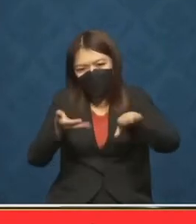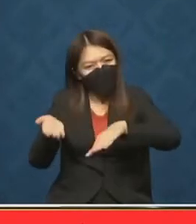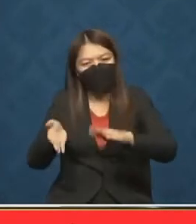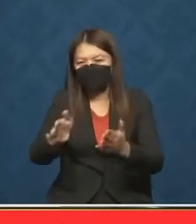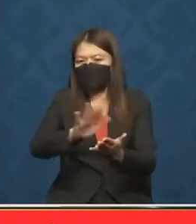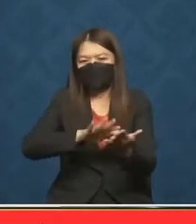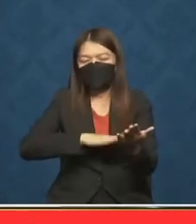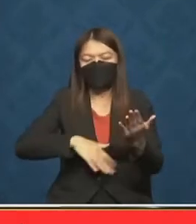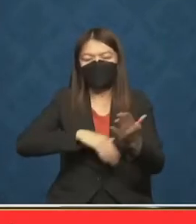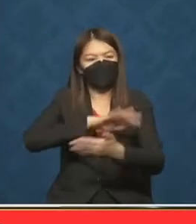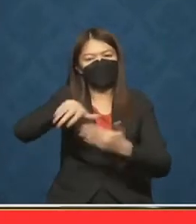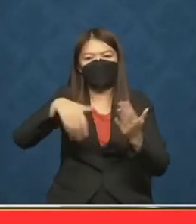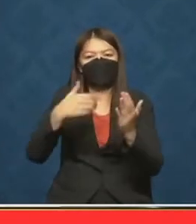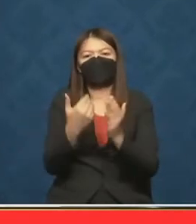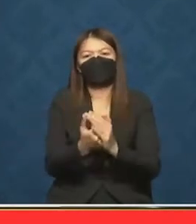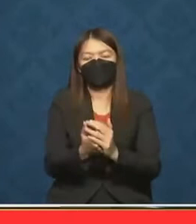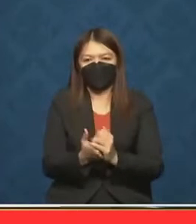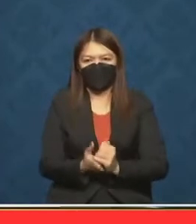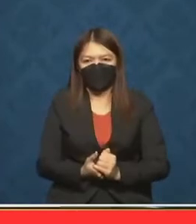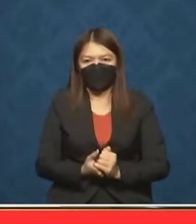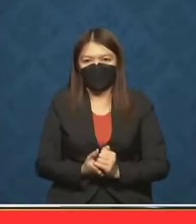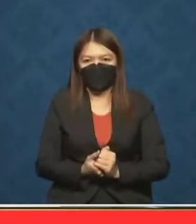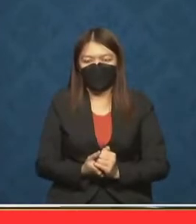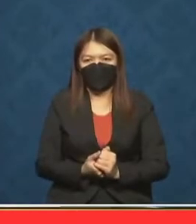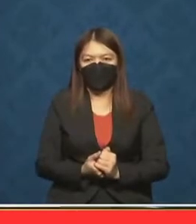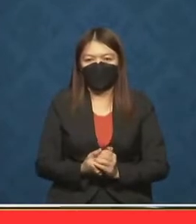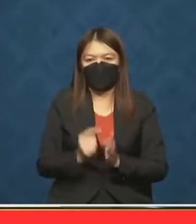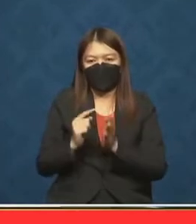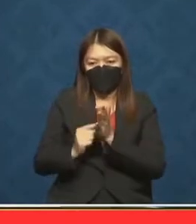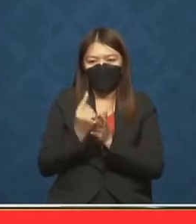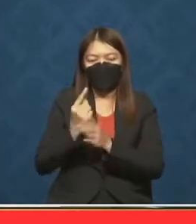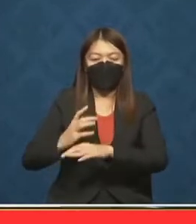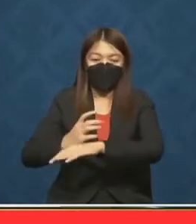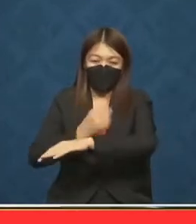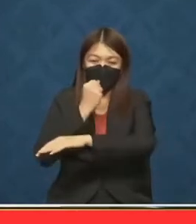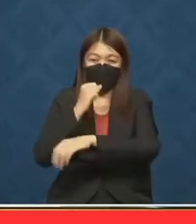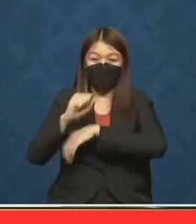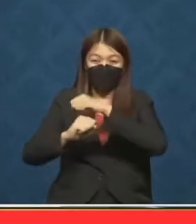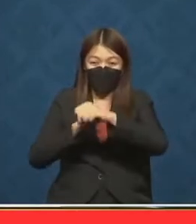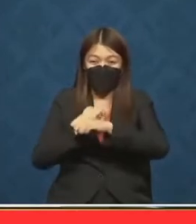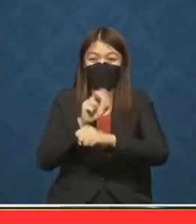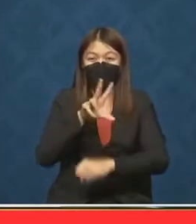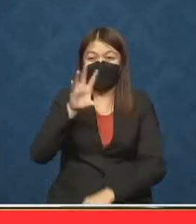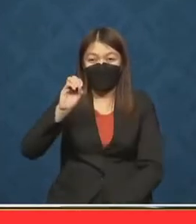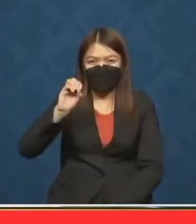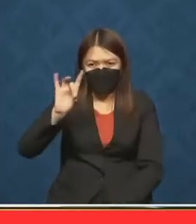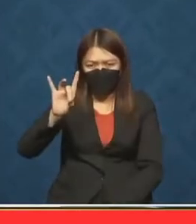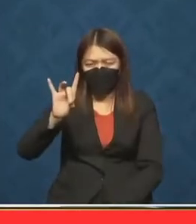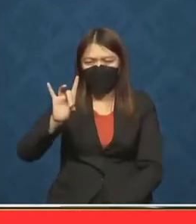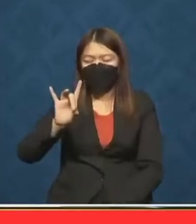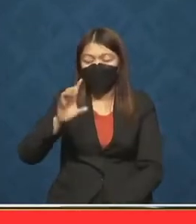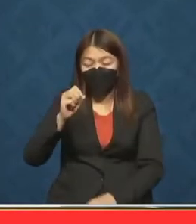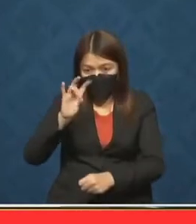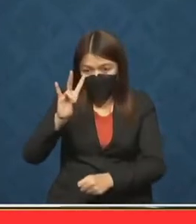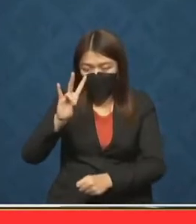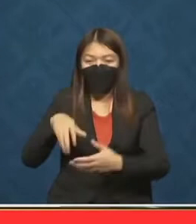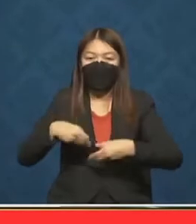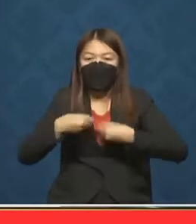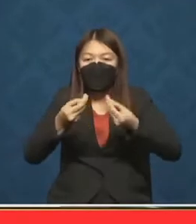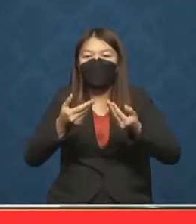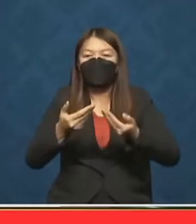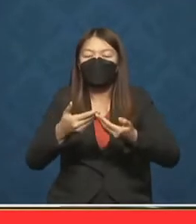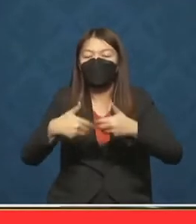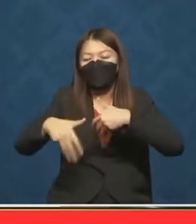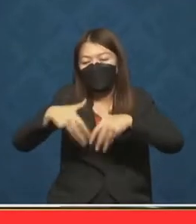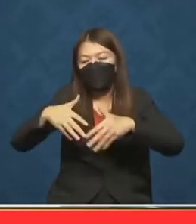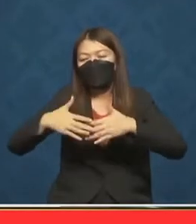ผมจะพยายามไล่เลียงใหทานดูนะครัว่านับตงแต่ท่านยืดอำนาปี 5-7 ท่านบอกวาจะคืนคามสให้คนไทยขอเวลา